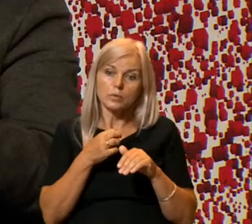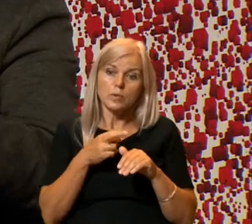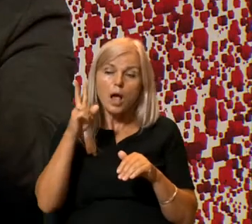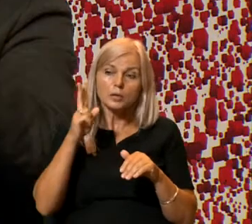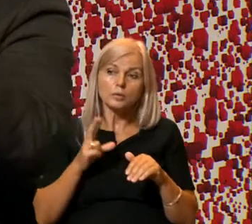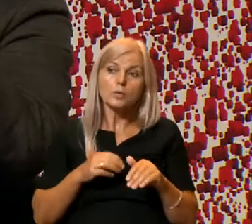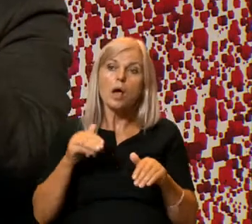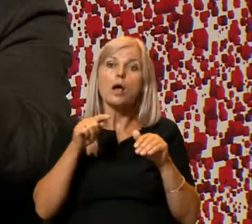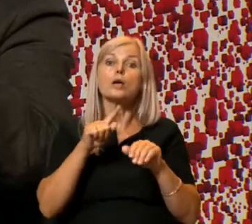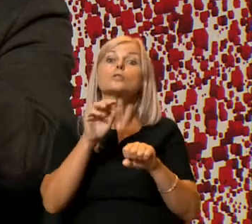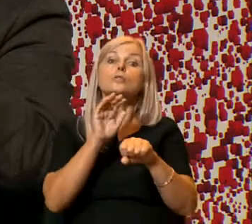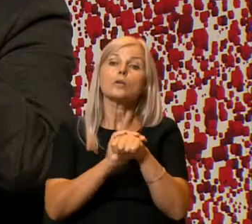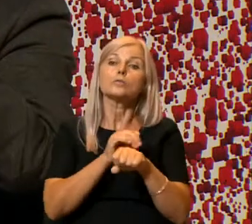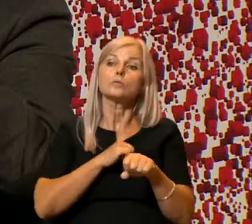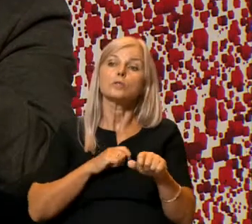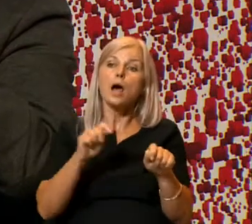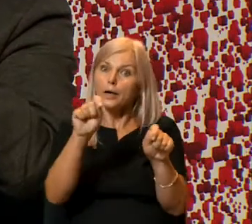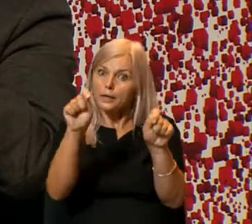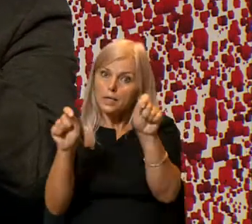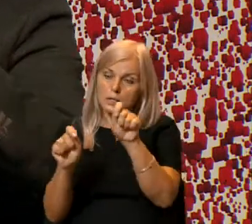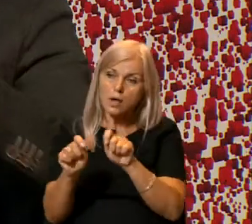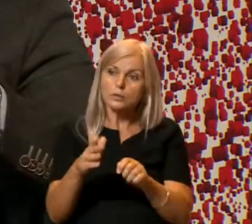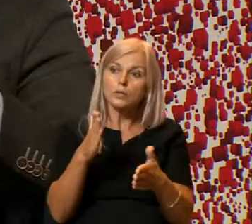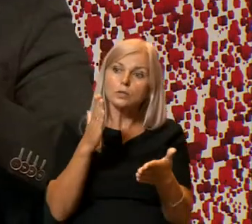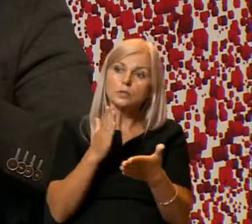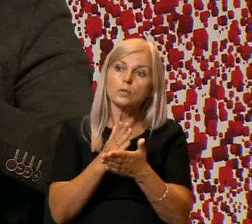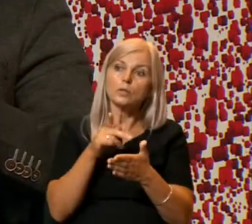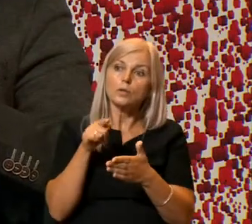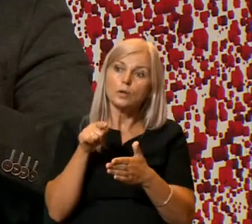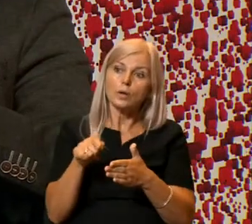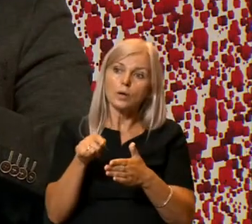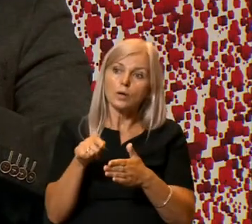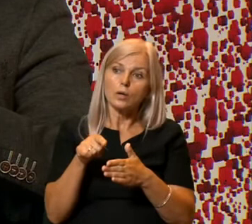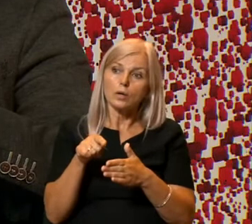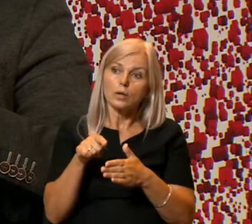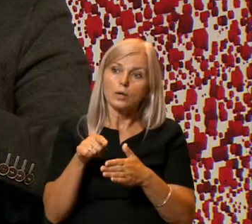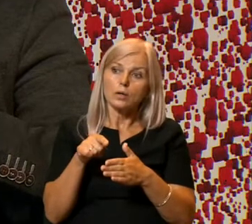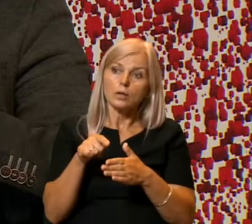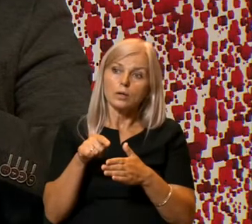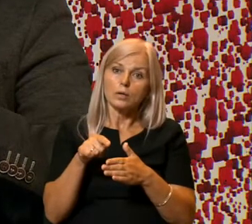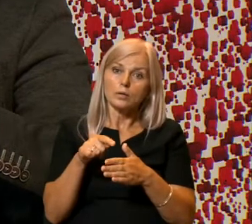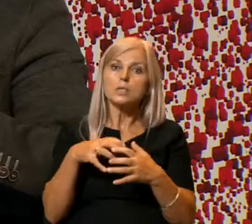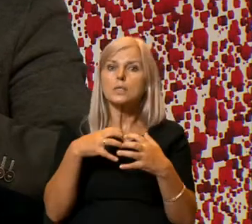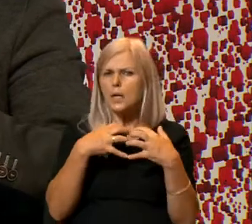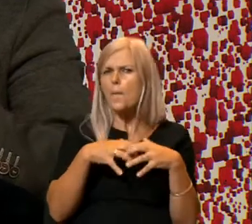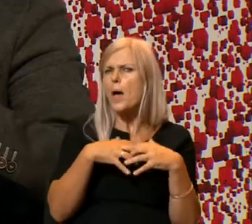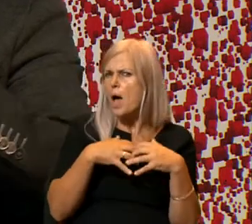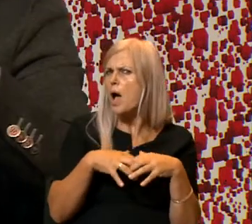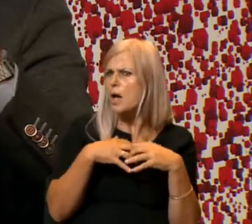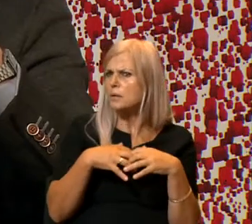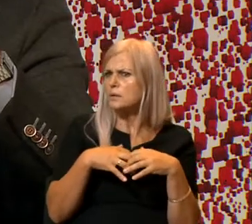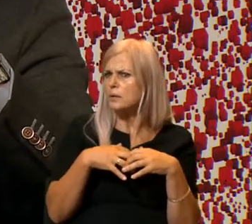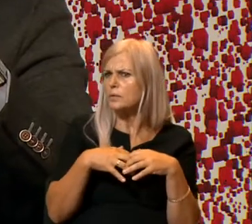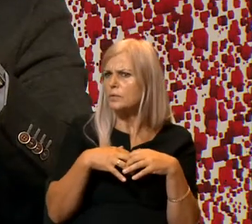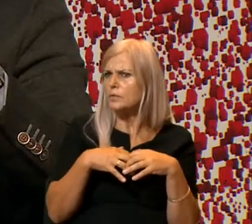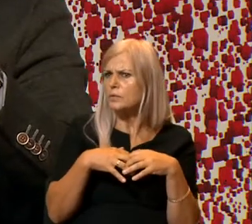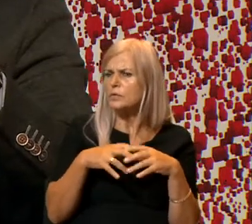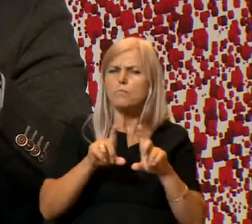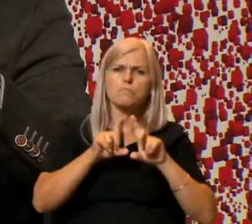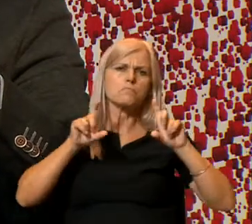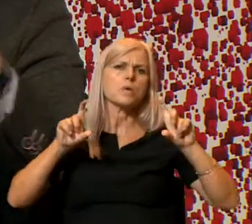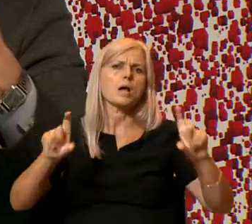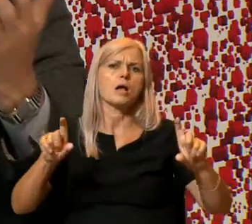nam na rezonans, ale to jest też kwestia zagadnienia mechanizmu i czy kolegium Maxa